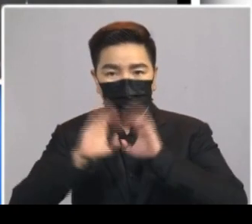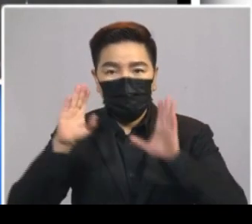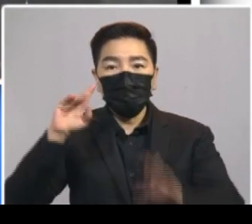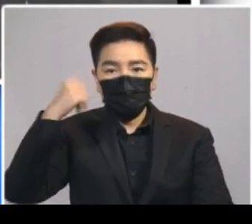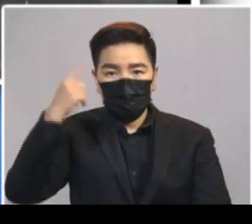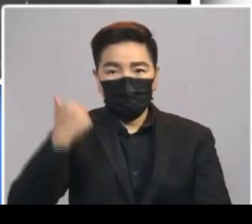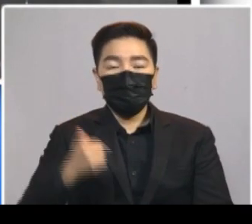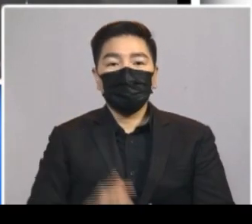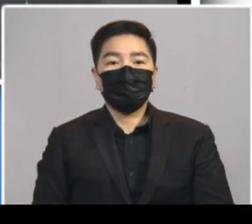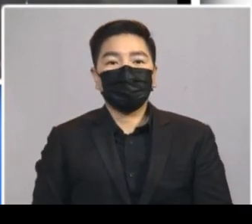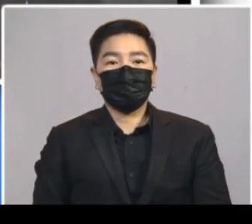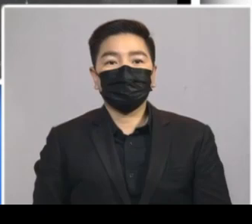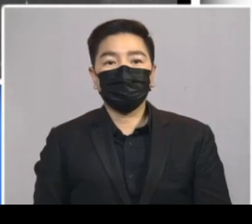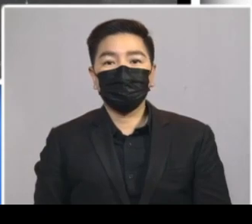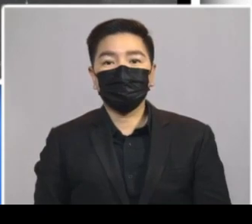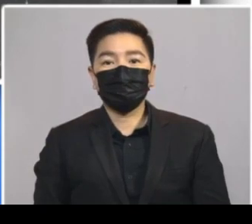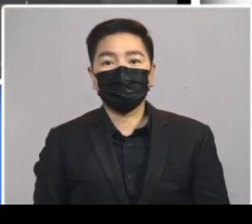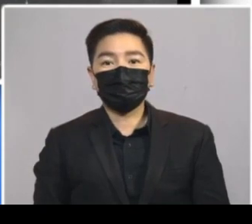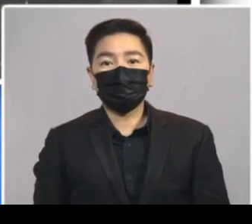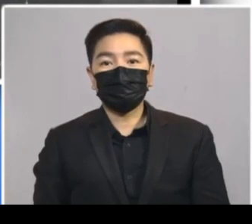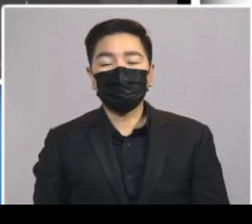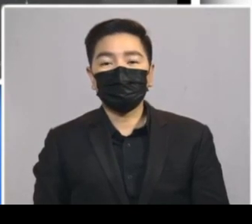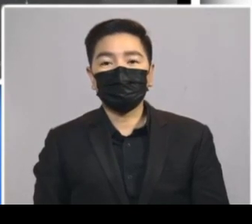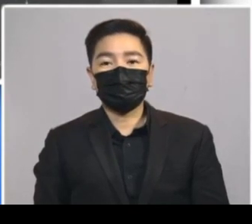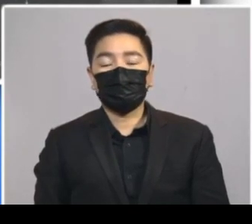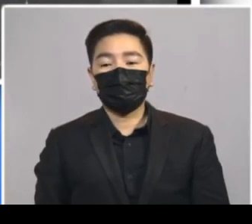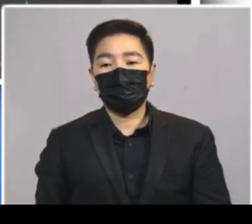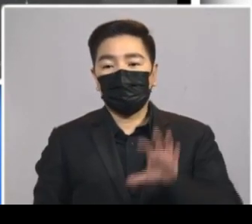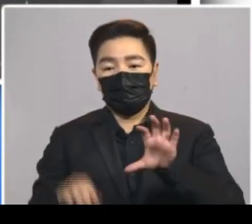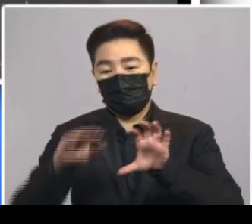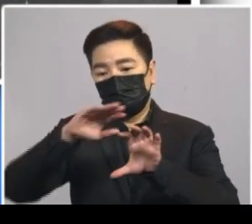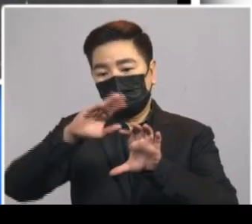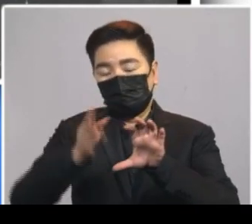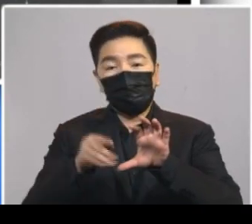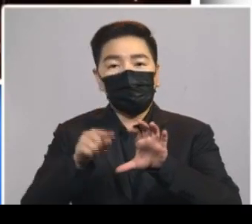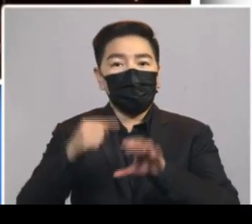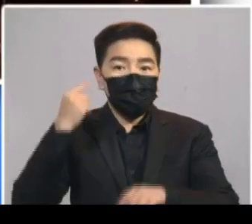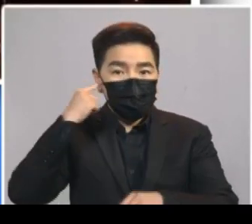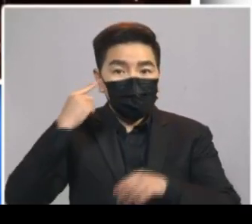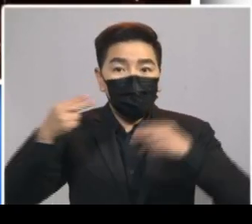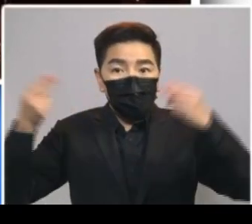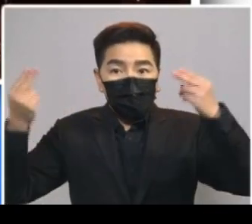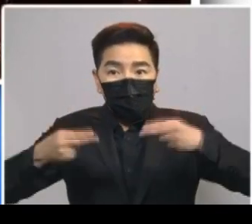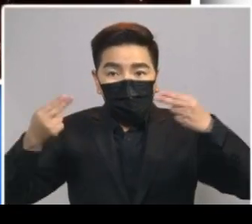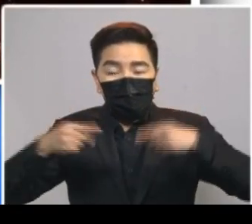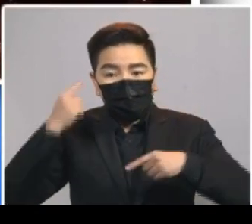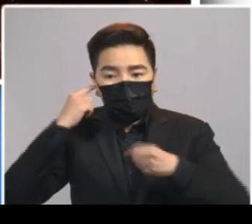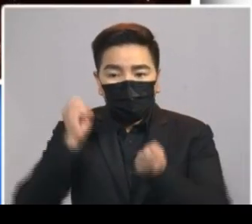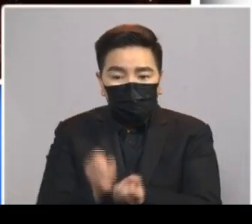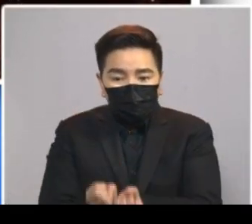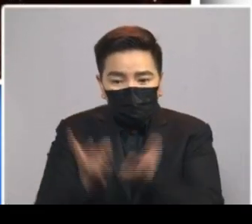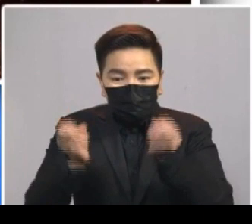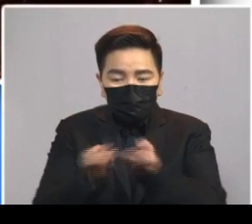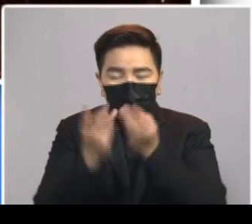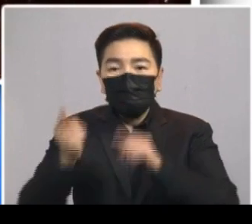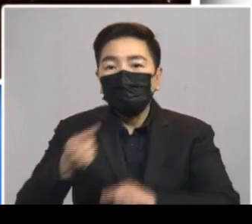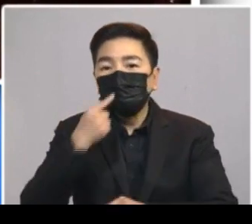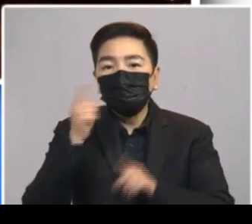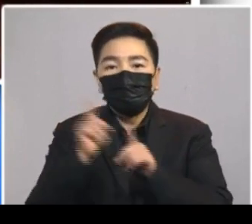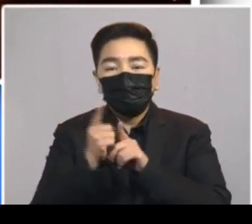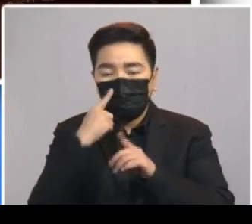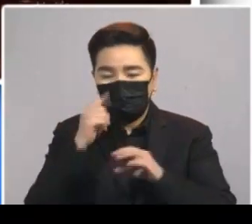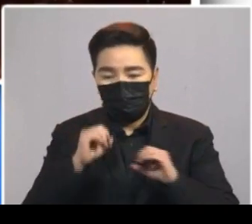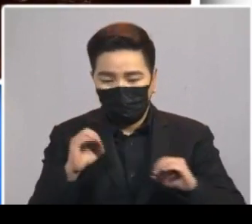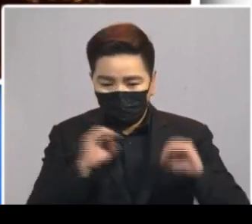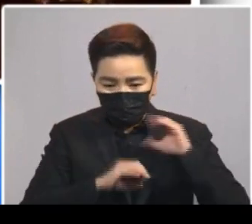ครับ อ๋อครับแล้วในแนวชายแดนแบบนี้ที่เริ่มมีเสียงปืนหรือเสียงระเบิดดังขึ้นเพื่อที่เป็นข้ออ้างว่าจะเป็นการรัก